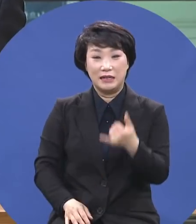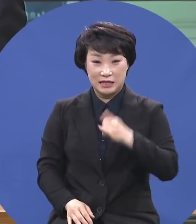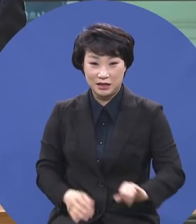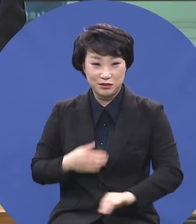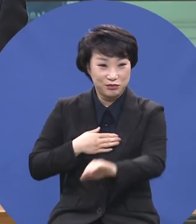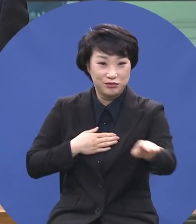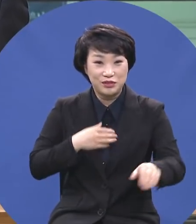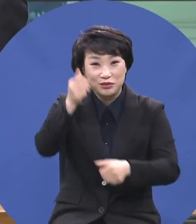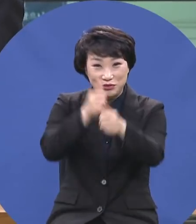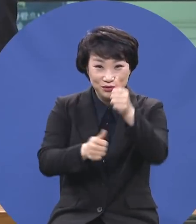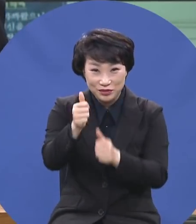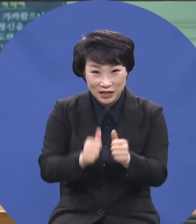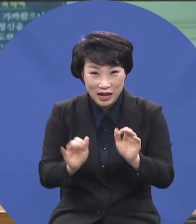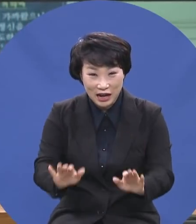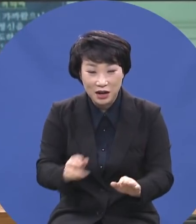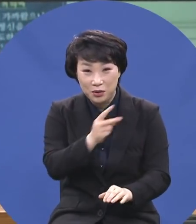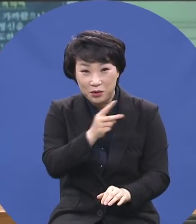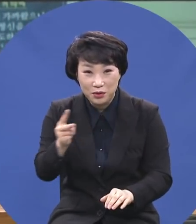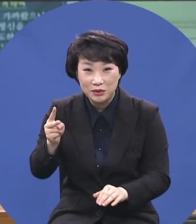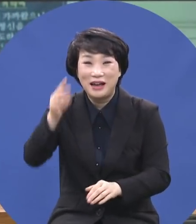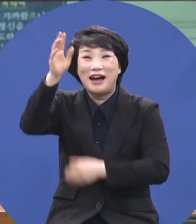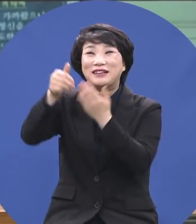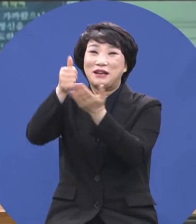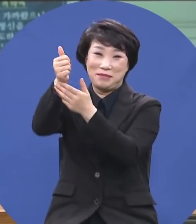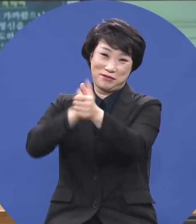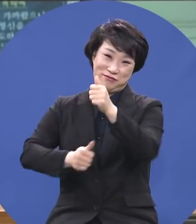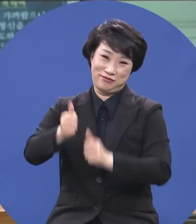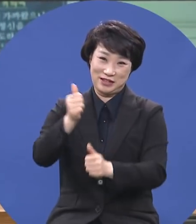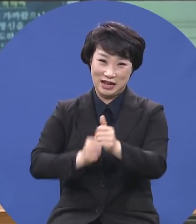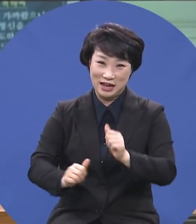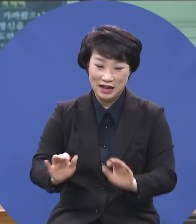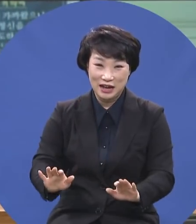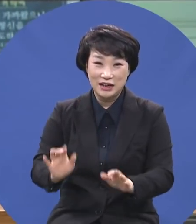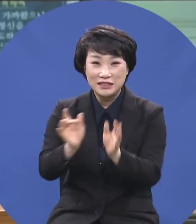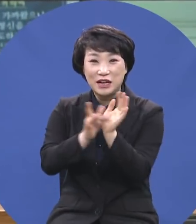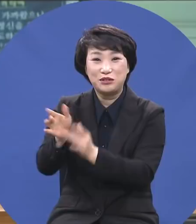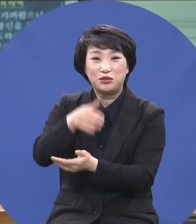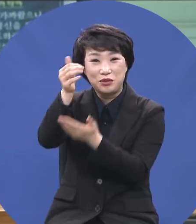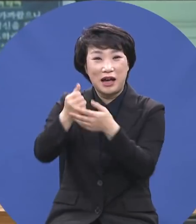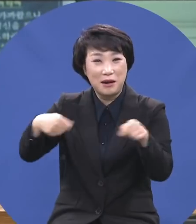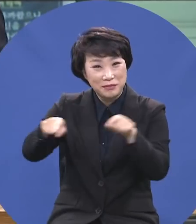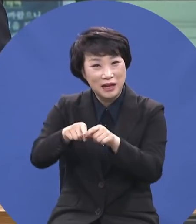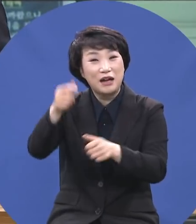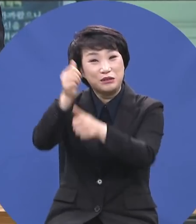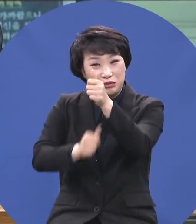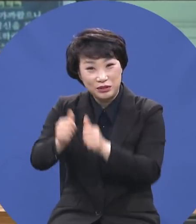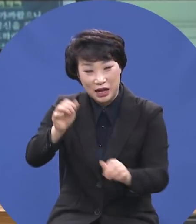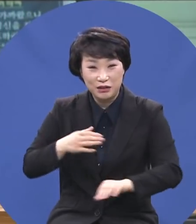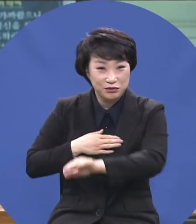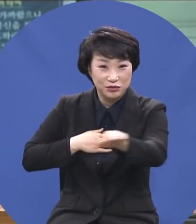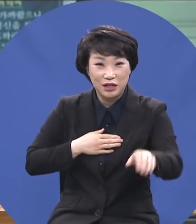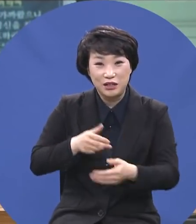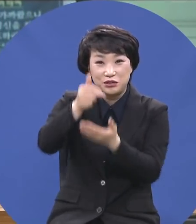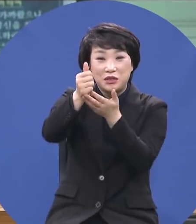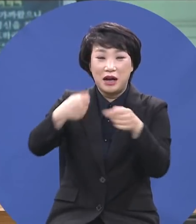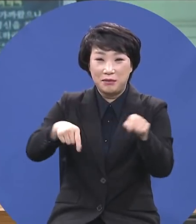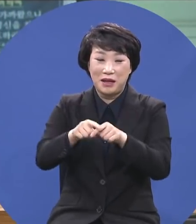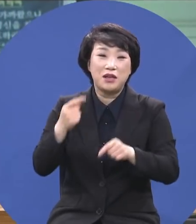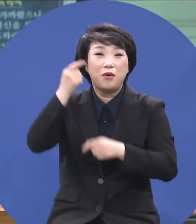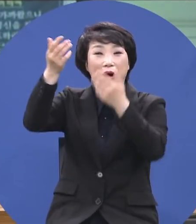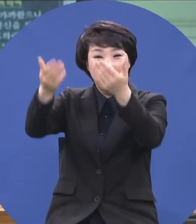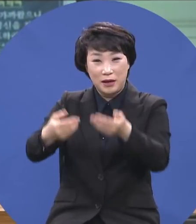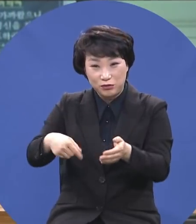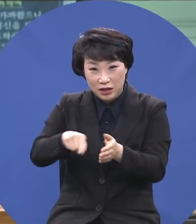자녀이면 또 후사 곧 하나님의 후사요, 그리스도와 함께한 후사니 우리가 그와 함께